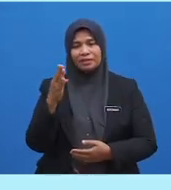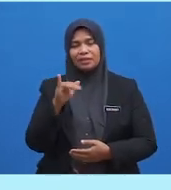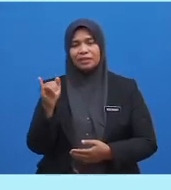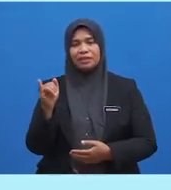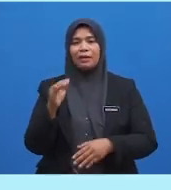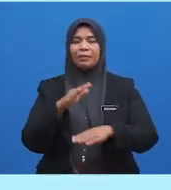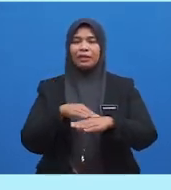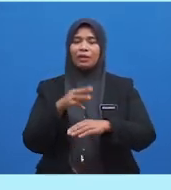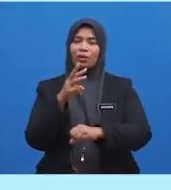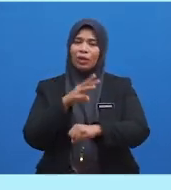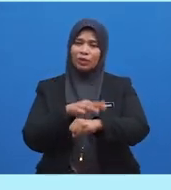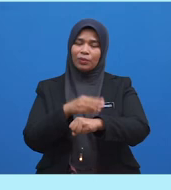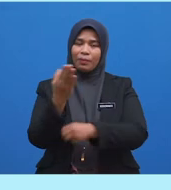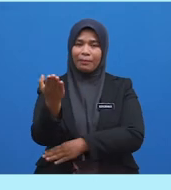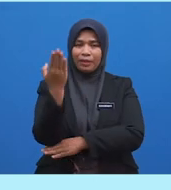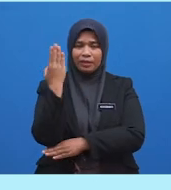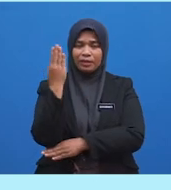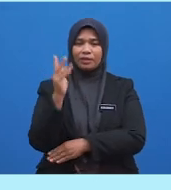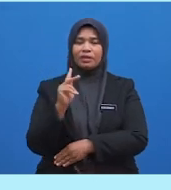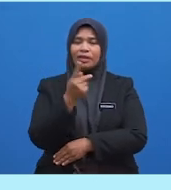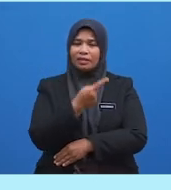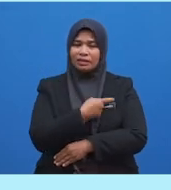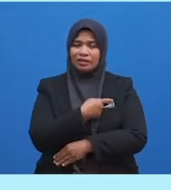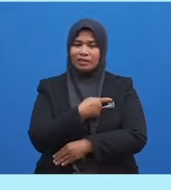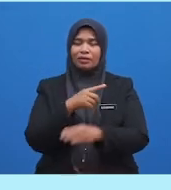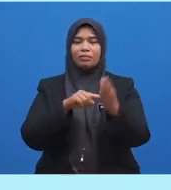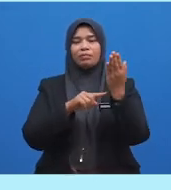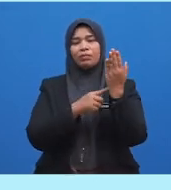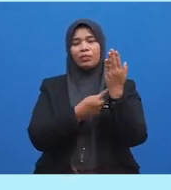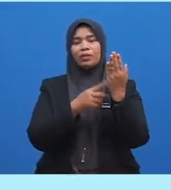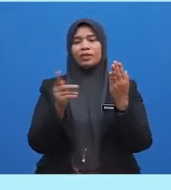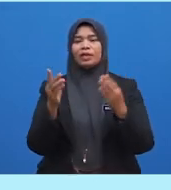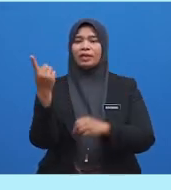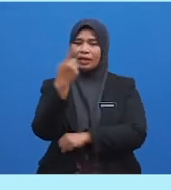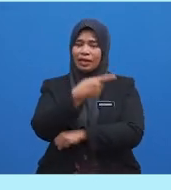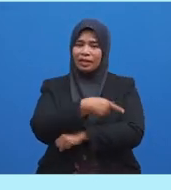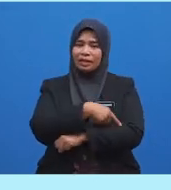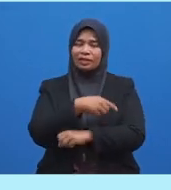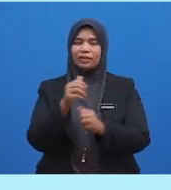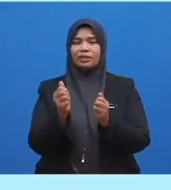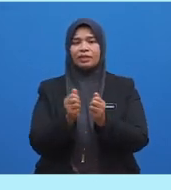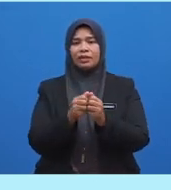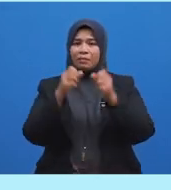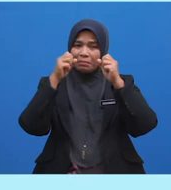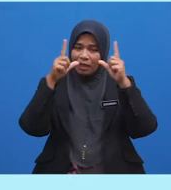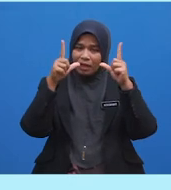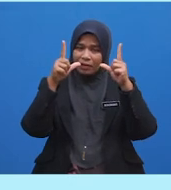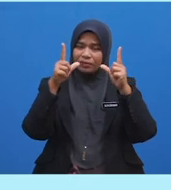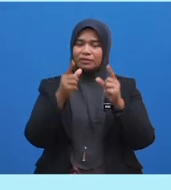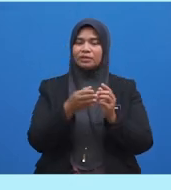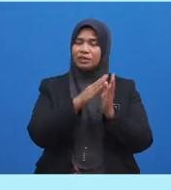pada waktu pagi kita mulakan hari kita dengan bangun